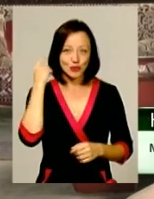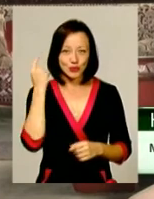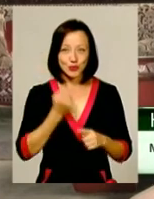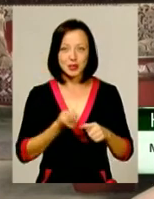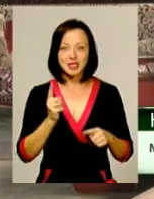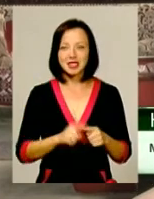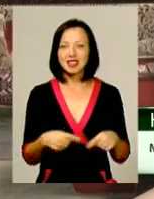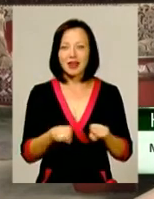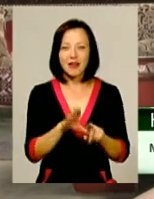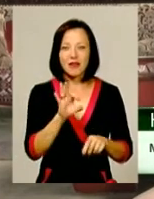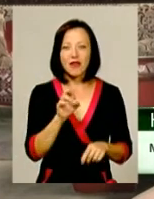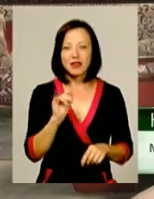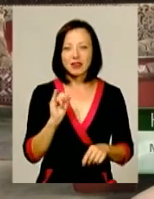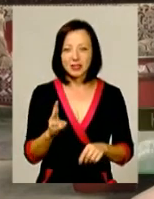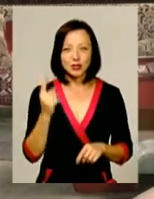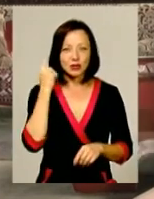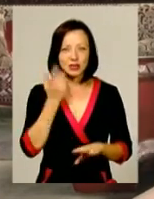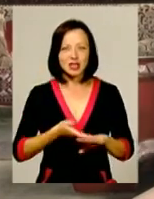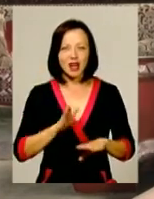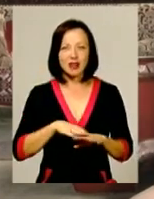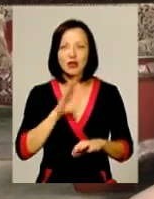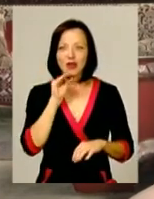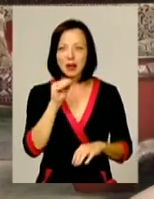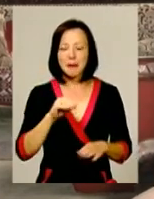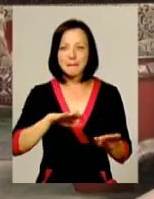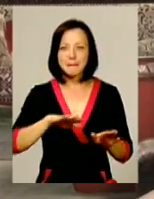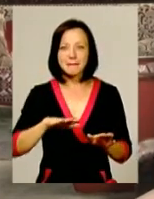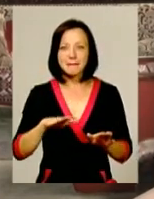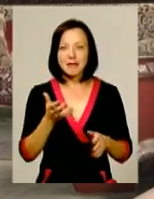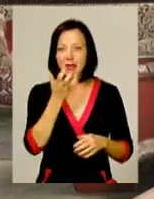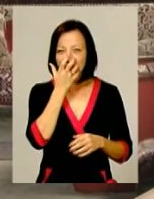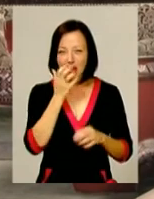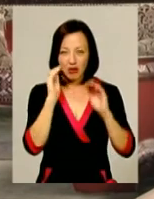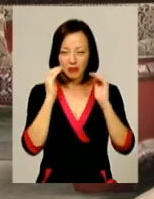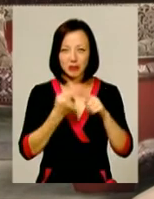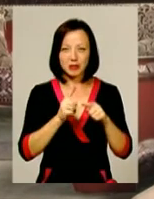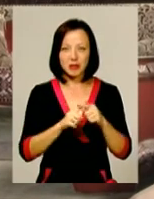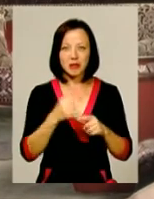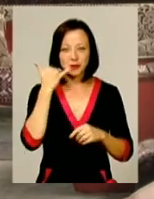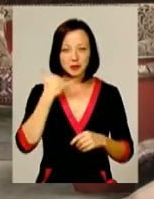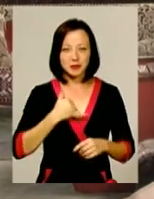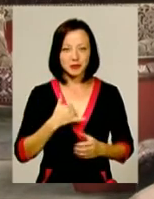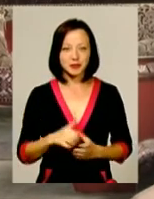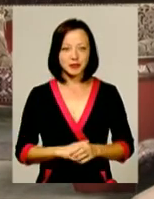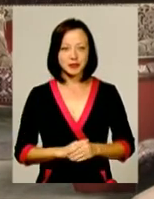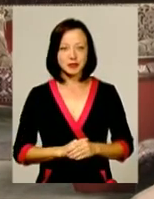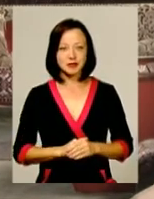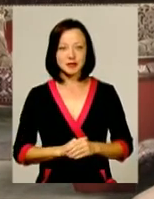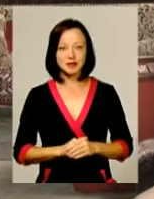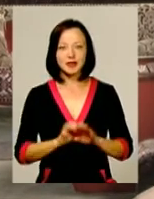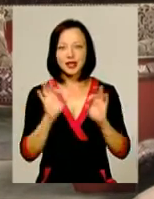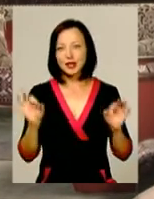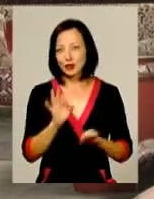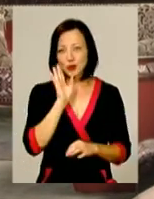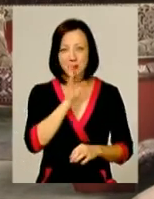було, кажу: «Вовчик», що йому тяжко говорити, ну він після наркозу. Зразу подзвонив до мене. «Нічого,